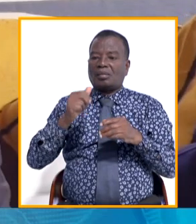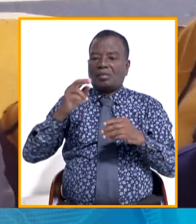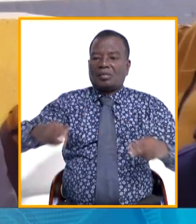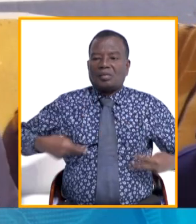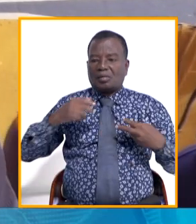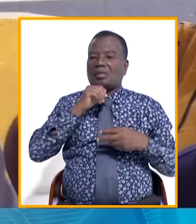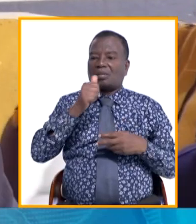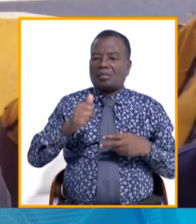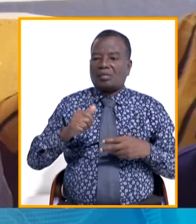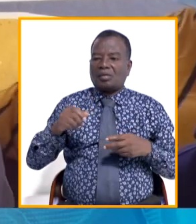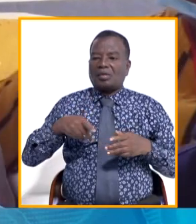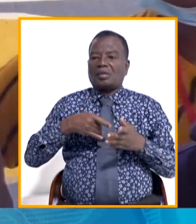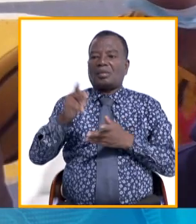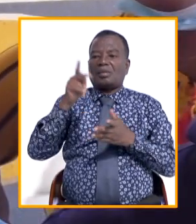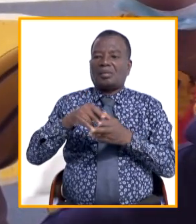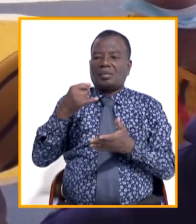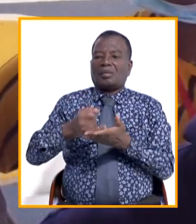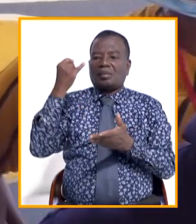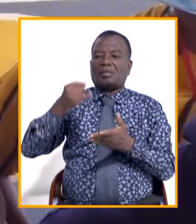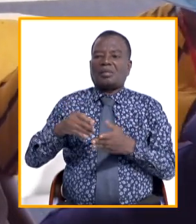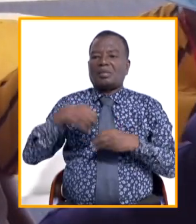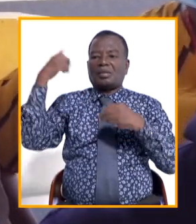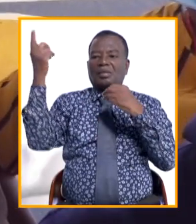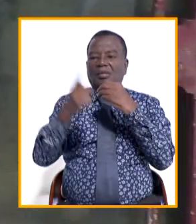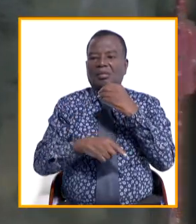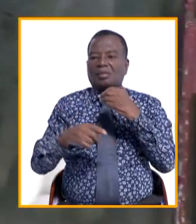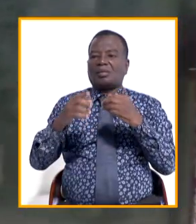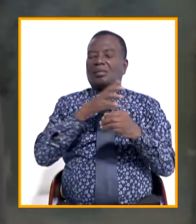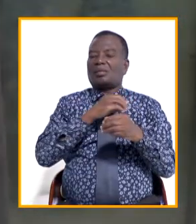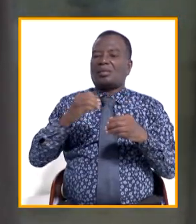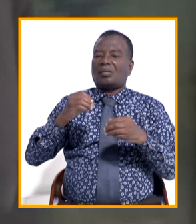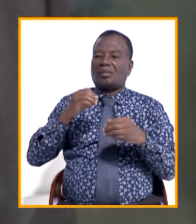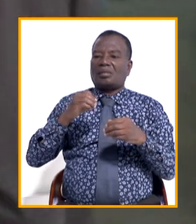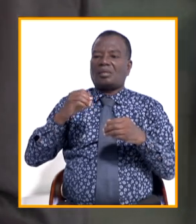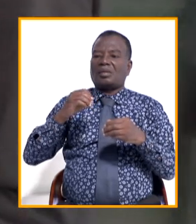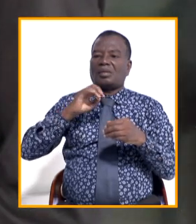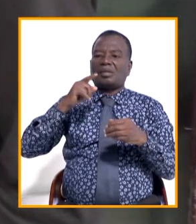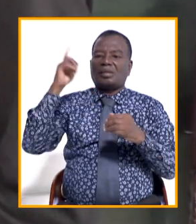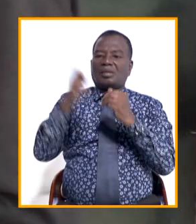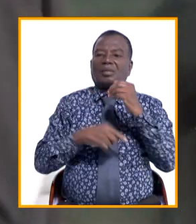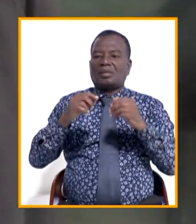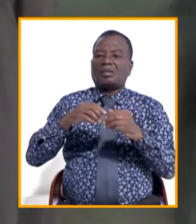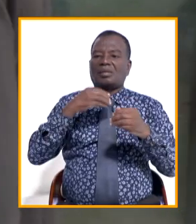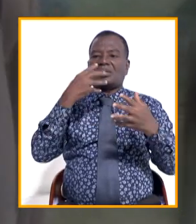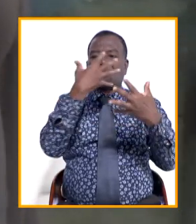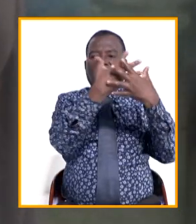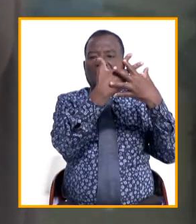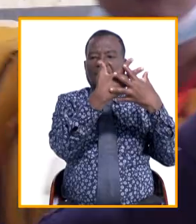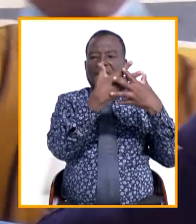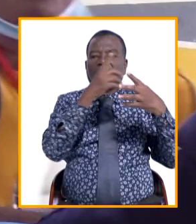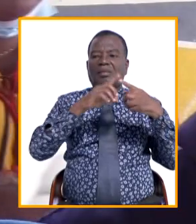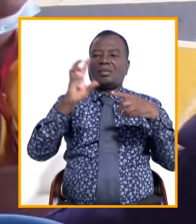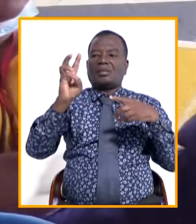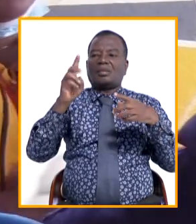pas, où il ne paye pas ses impôts, se rend coupable de transhumance. Et ce faisant, il sera sanctionné d'une peine d'emprisonnement de 6 mois à 12